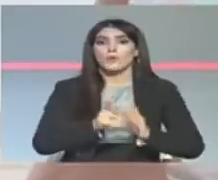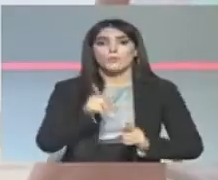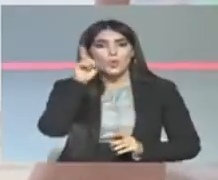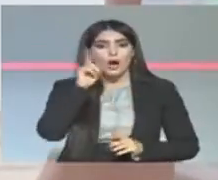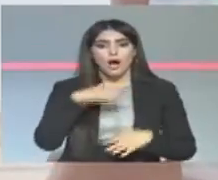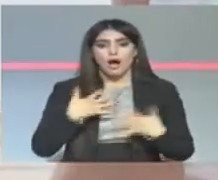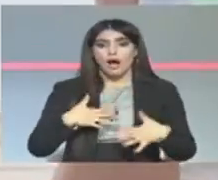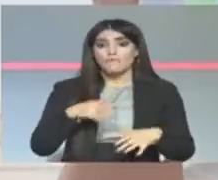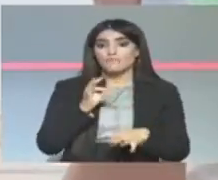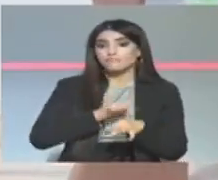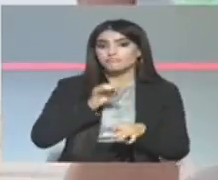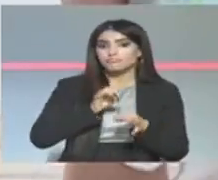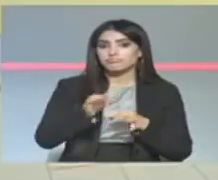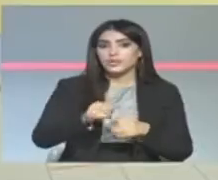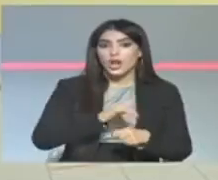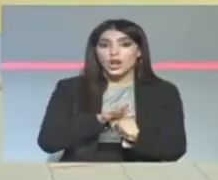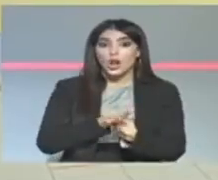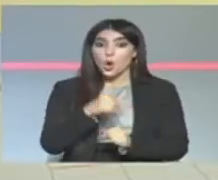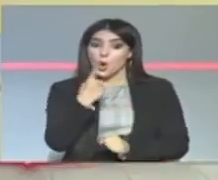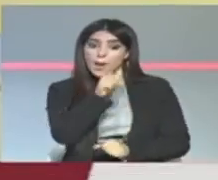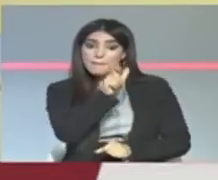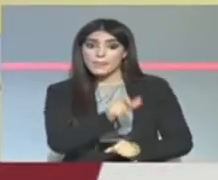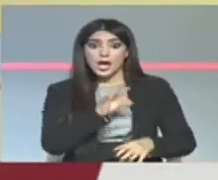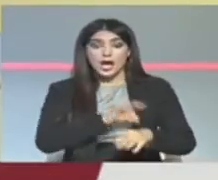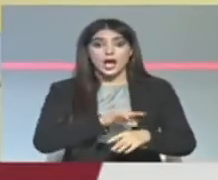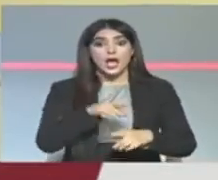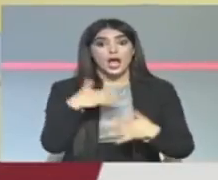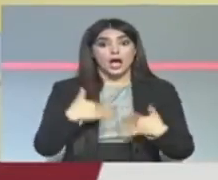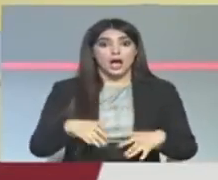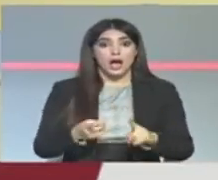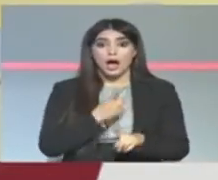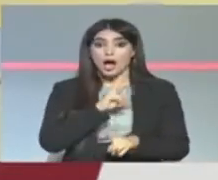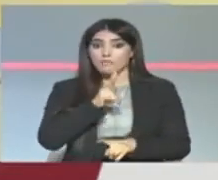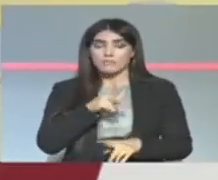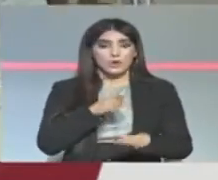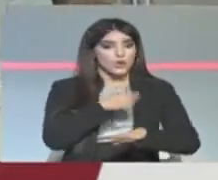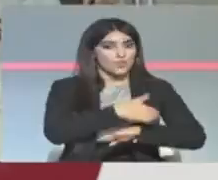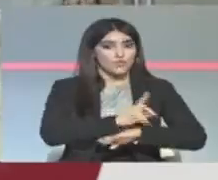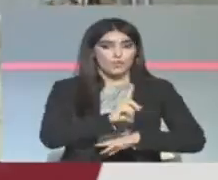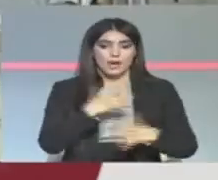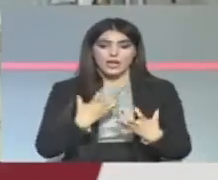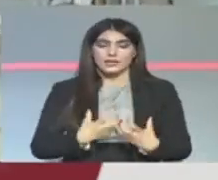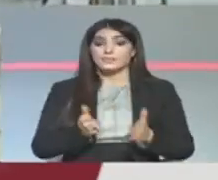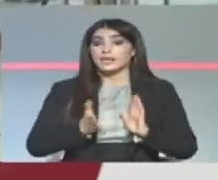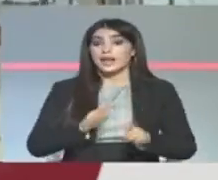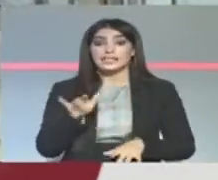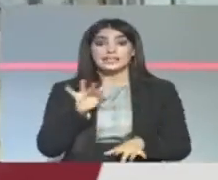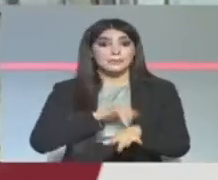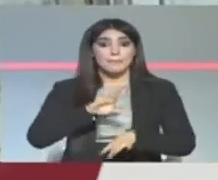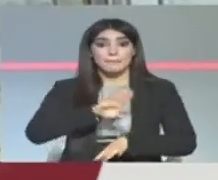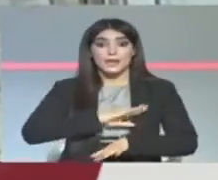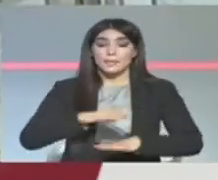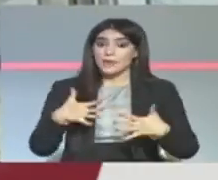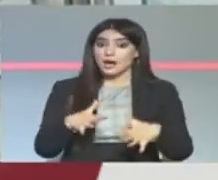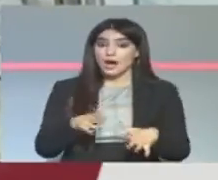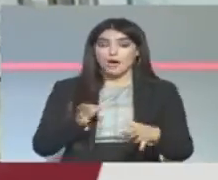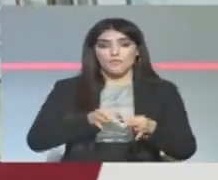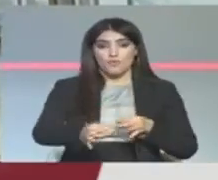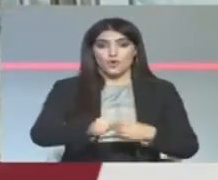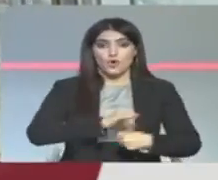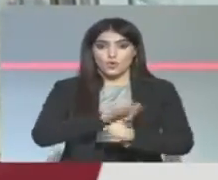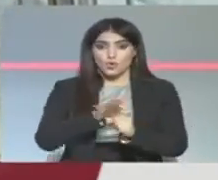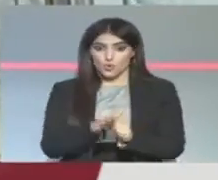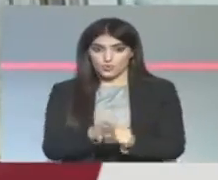هو واحد من كثير المره من امتنعوا عن الذهاب الى المستشفيات خوفا من الاصابه بعدوى فيروس